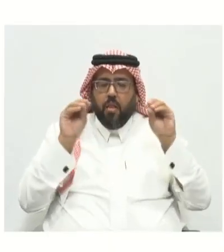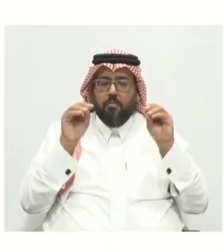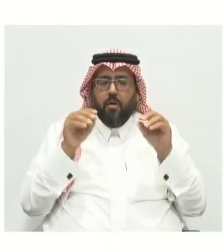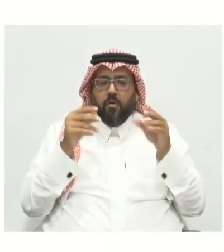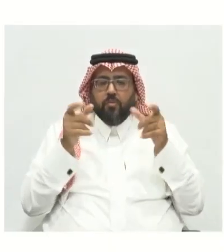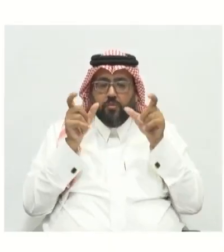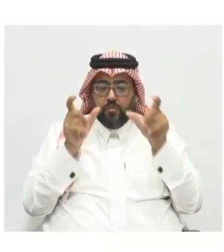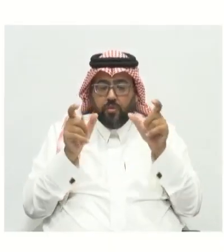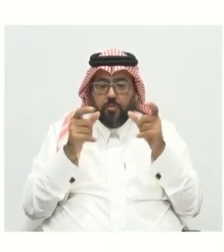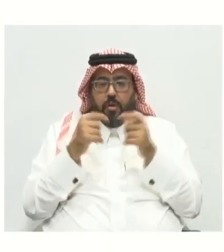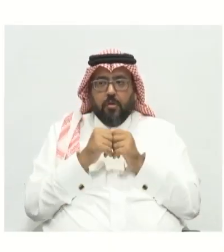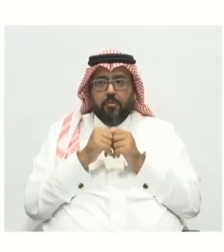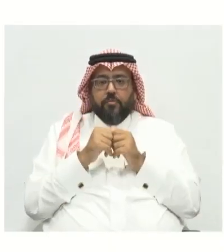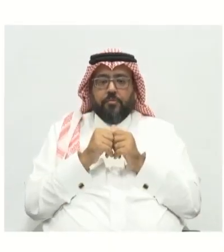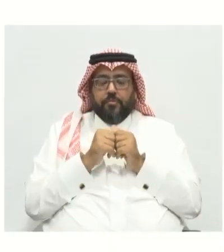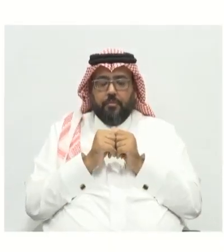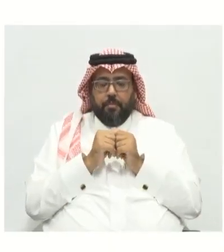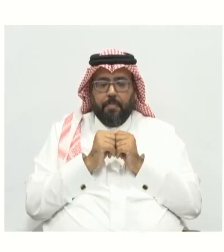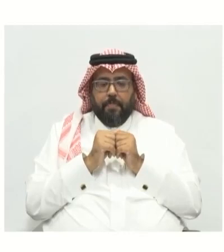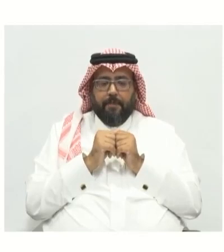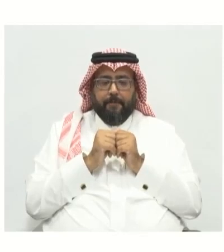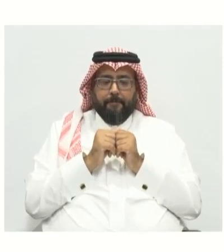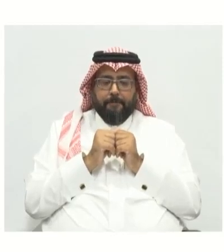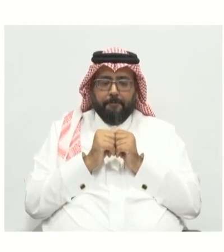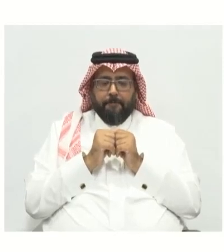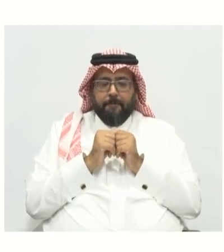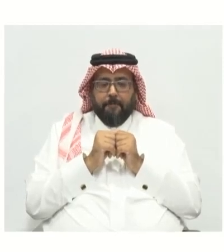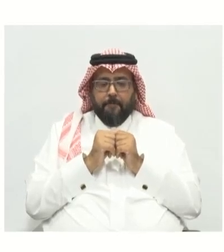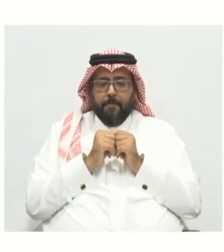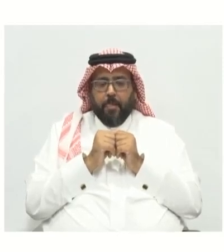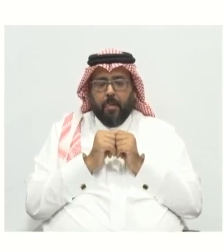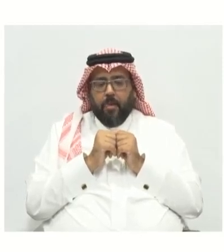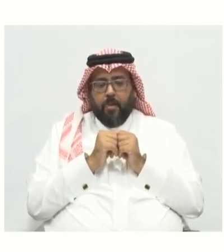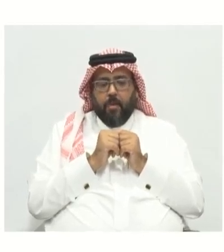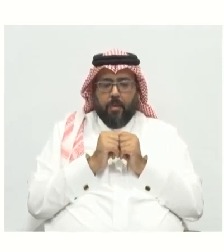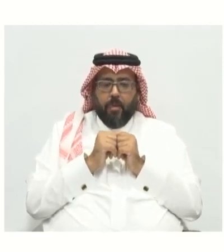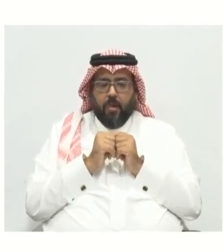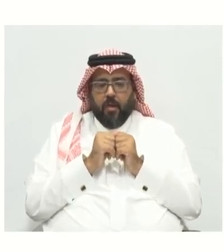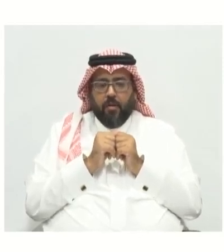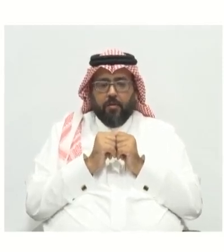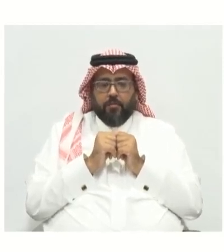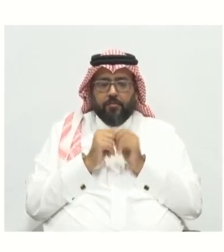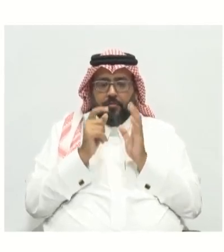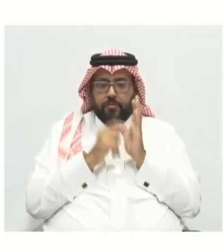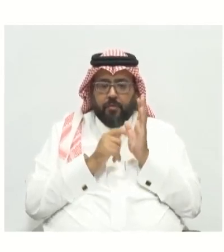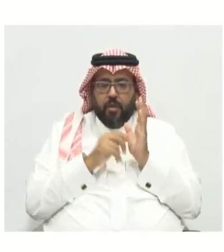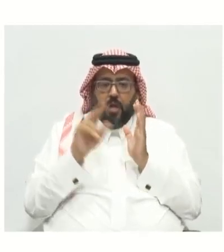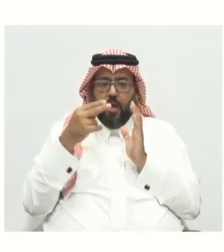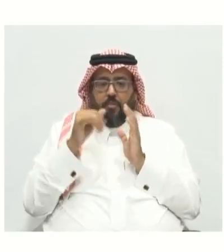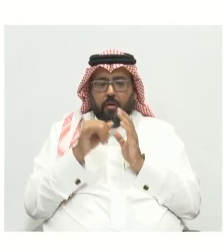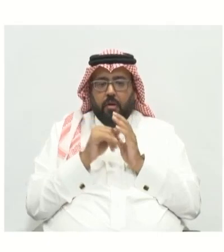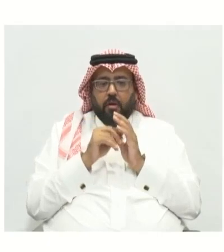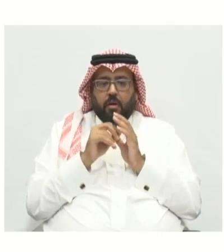ما توفره الدوله وتلتزم به وترعاه كذلك من النظم العامه للقانون